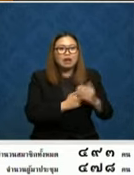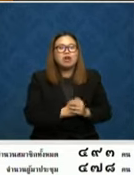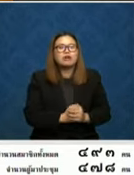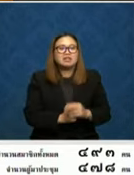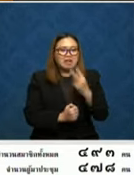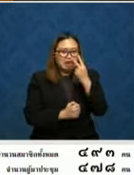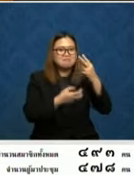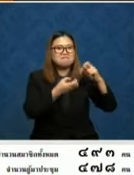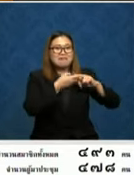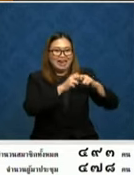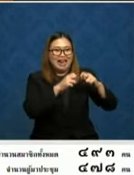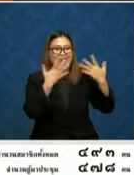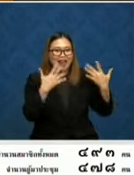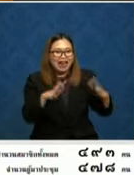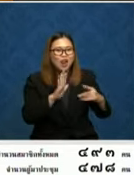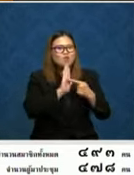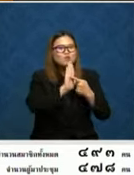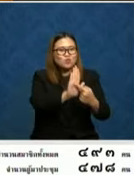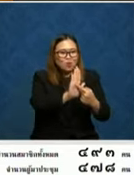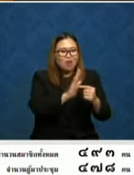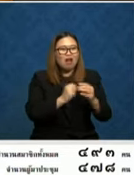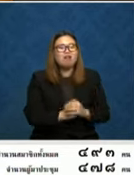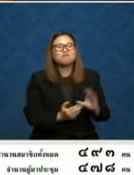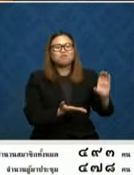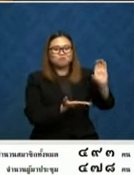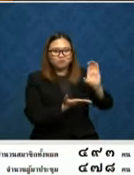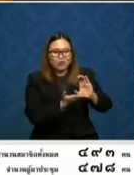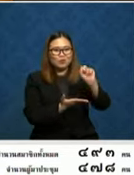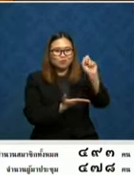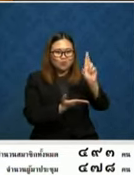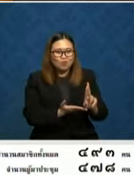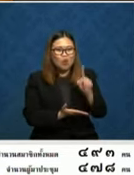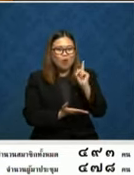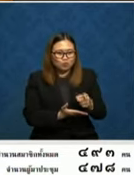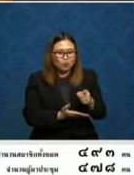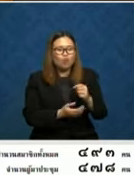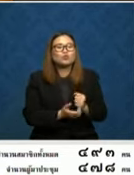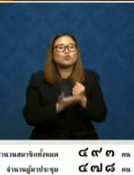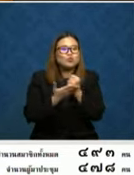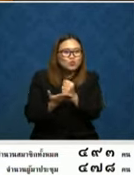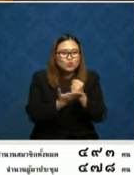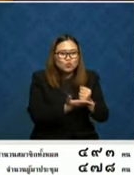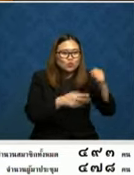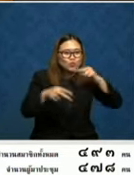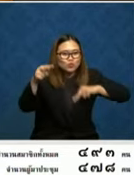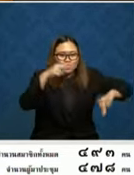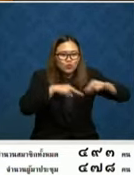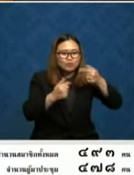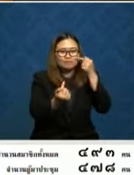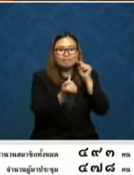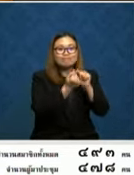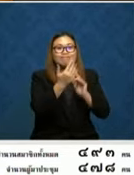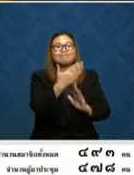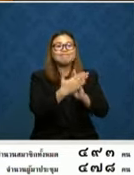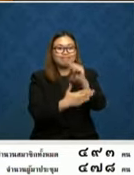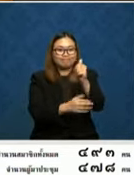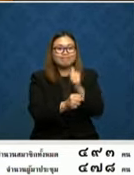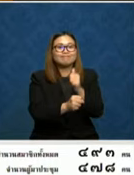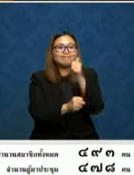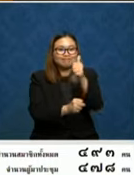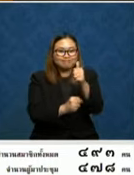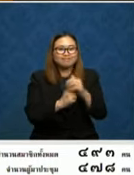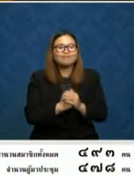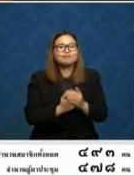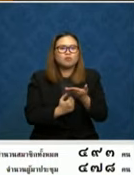ที่อาจจะมีขนาดใหญ่กว่างบประมาณที่ตั้งไว้เนี่ยสามารถดำเนินไปได้และสามารถบรรลุวัตถุประสงค์ไปได้นะครับเพราะฉะนั้